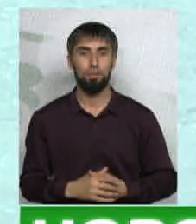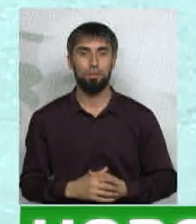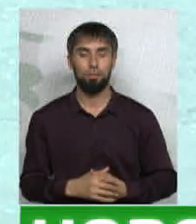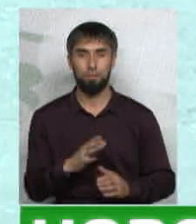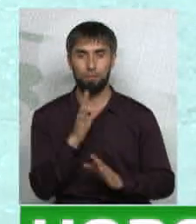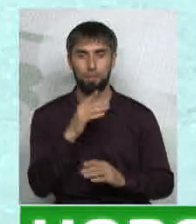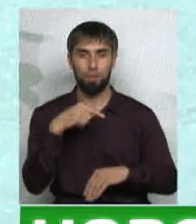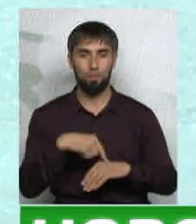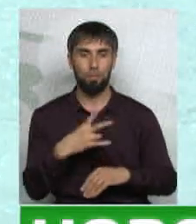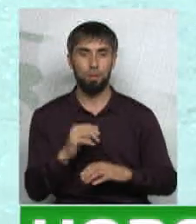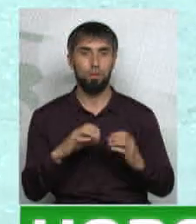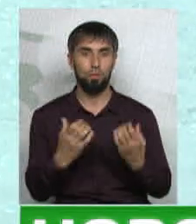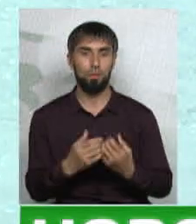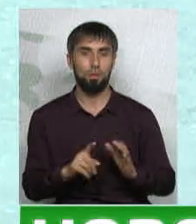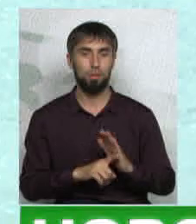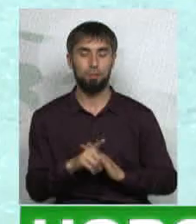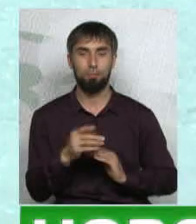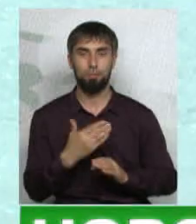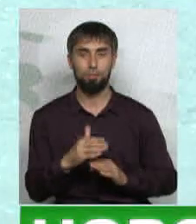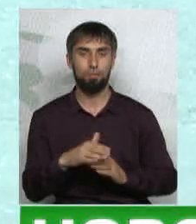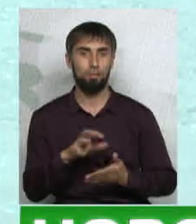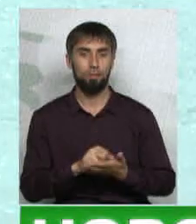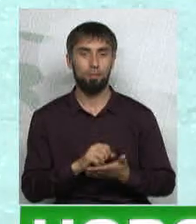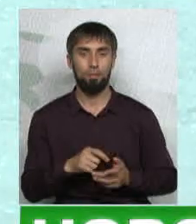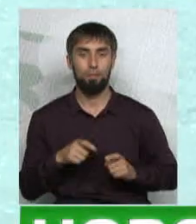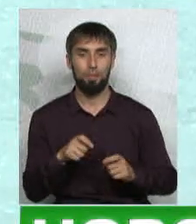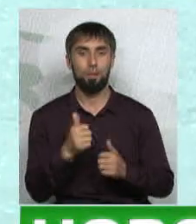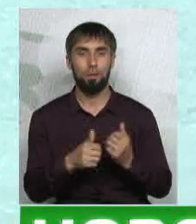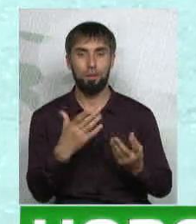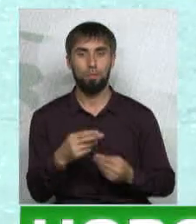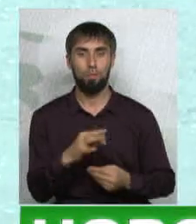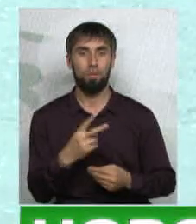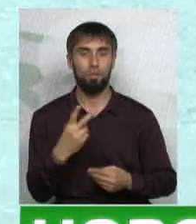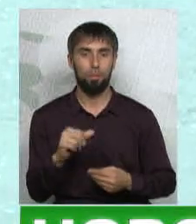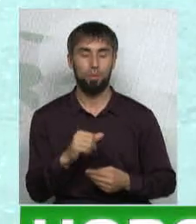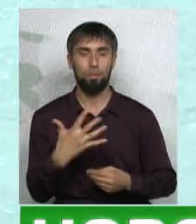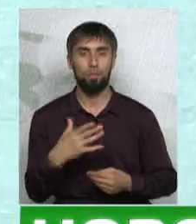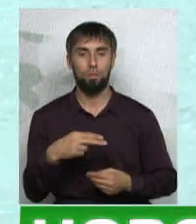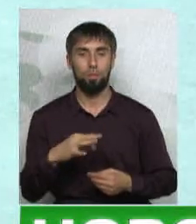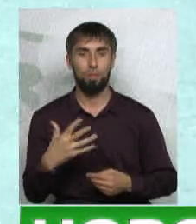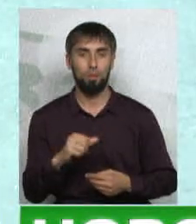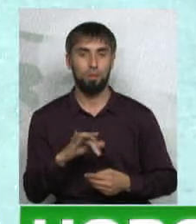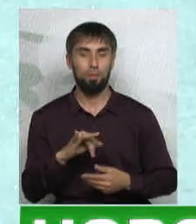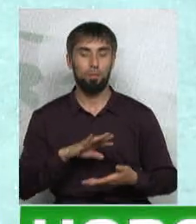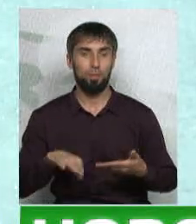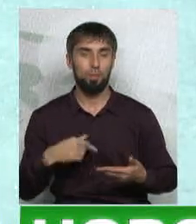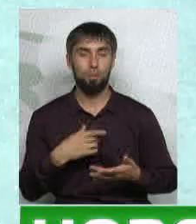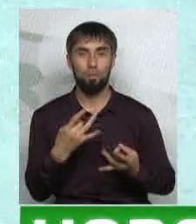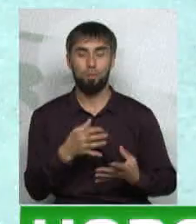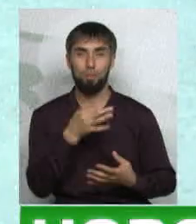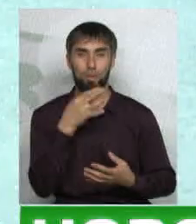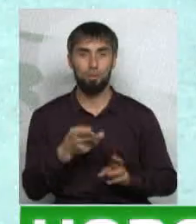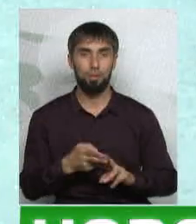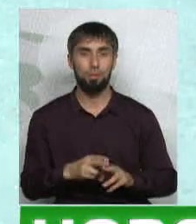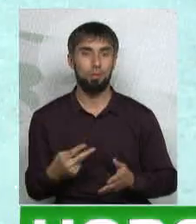совершенно случайно попала на стадион, начала потихоньку заниматься, бегать каждый день по 2 минуты, по 5. И потом мне просто понравилось,